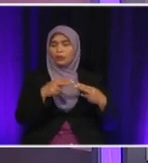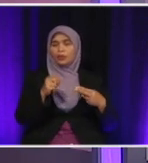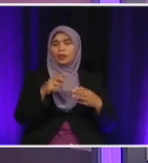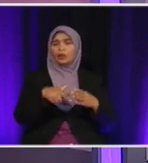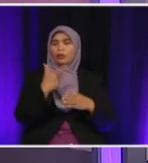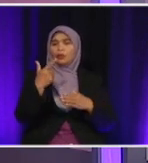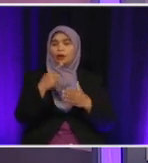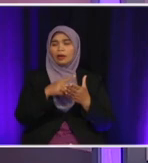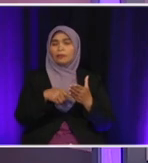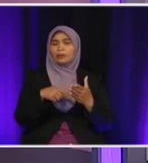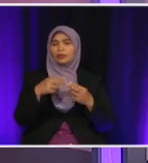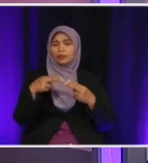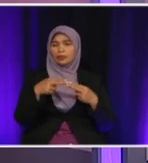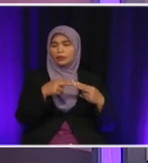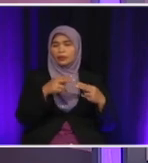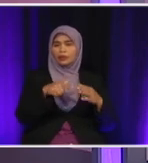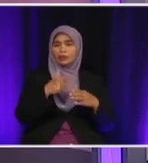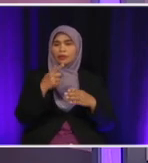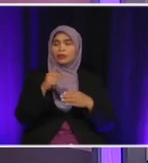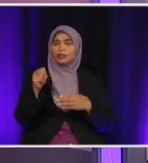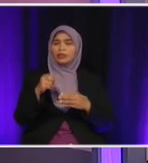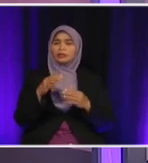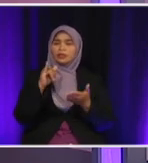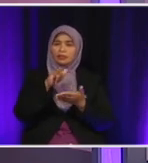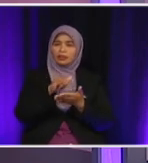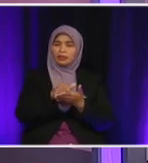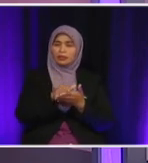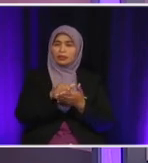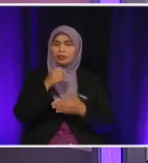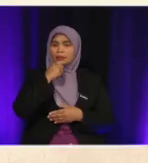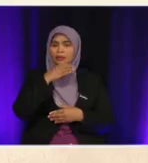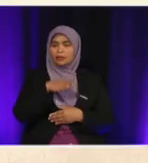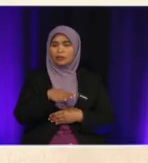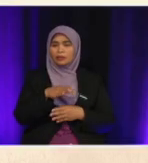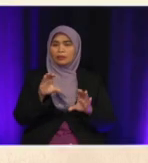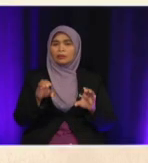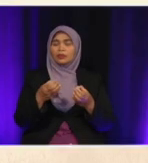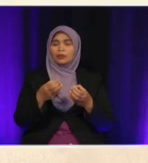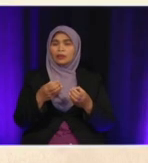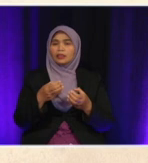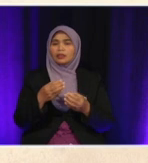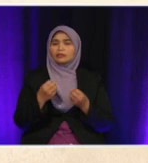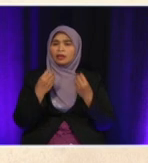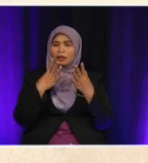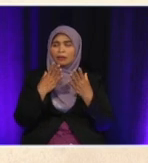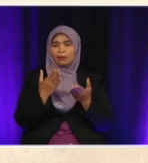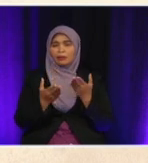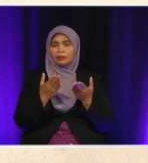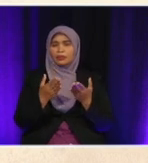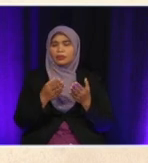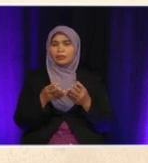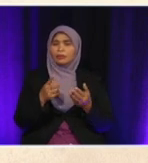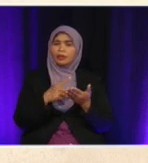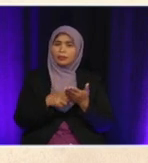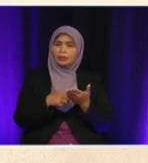apakah yang dimaksudkan dengan hubungan luaran yaitu Rasulullah mengadakan sebanyak mungkin rundingan